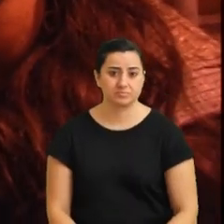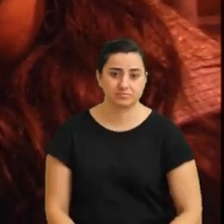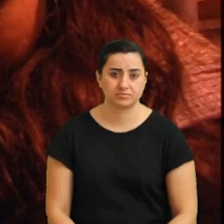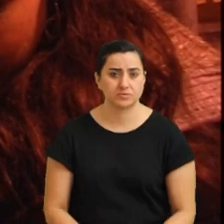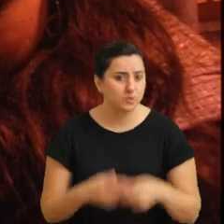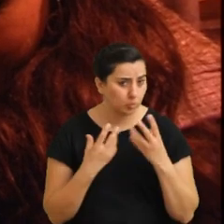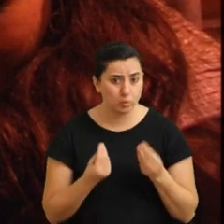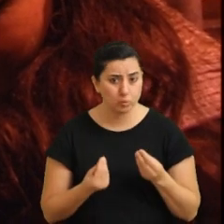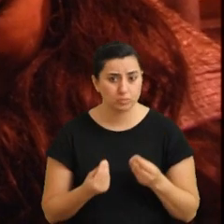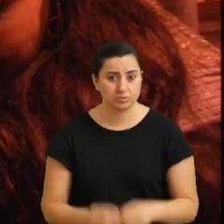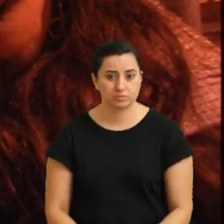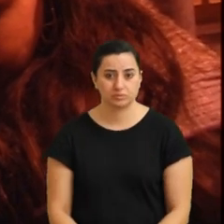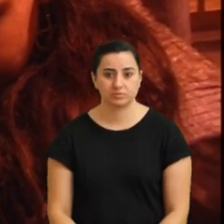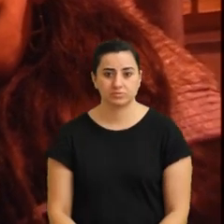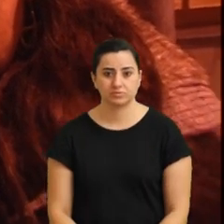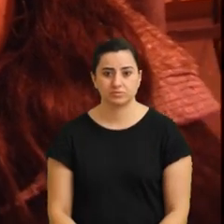Ne oldu?